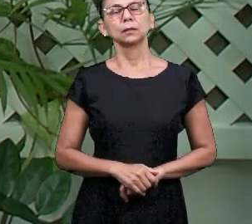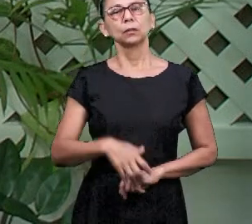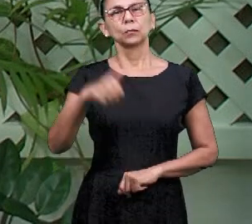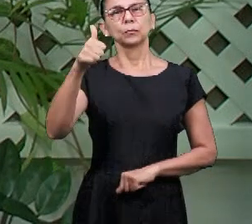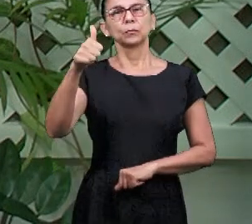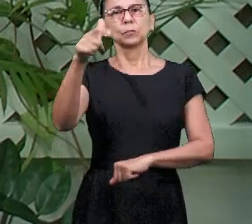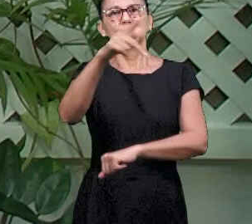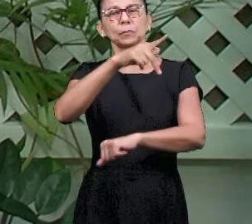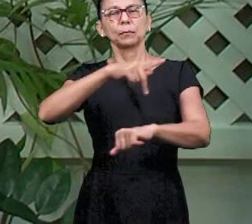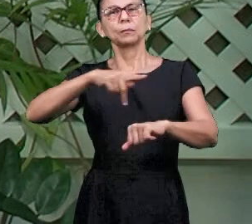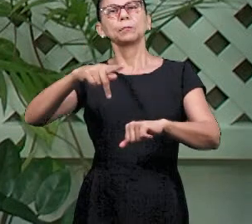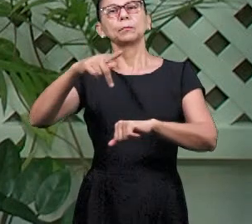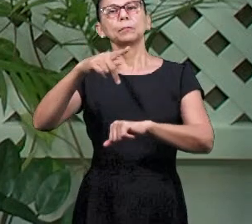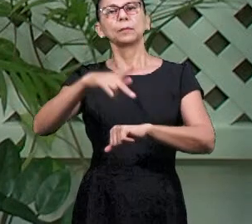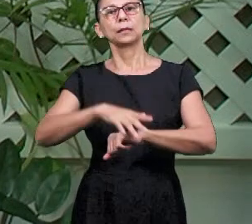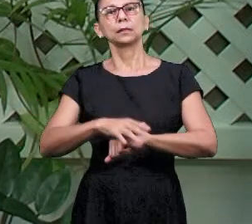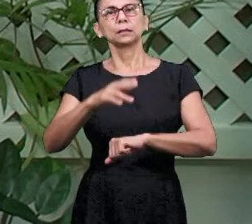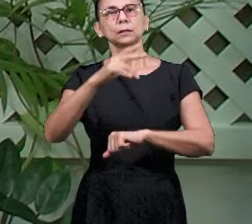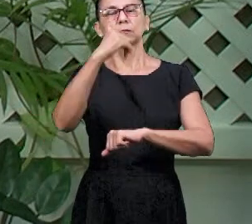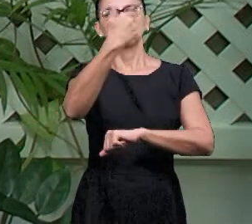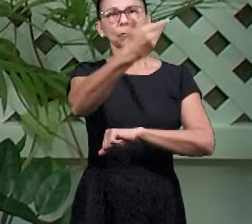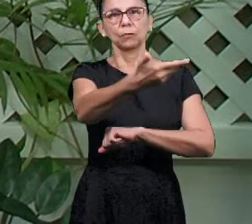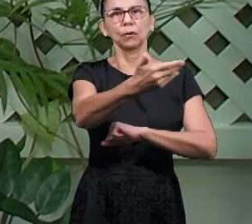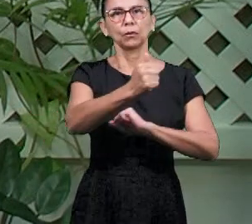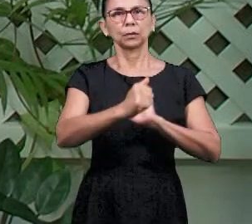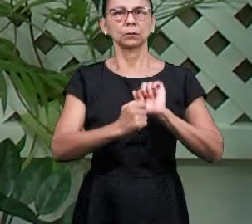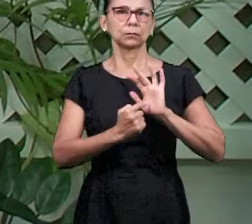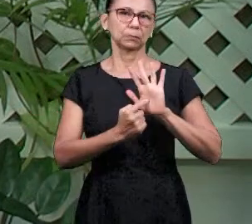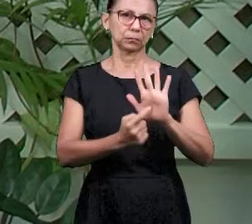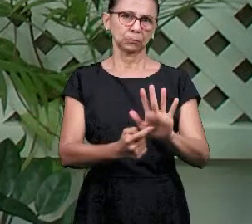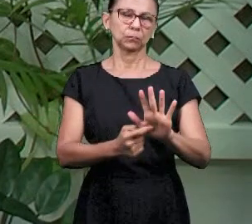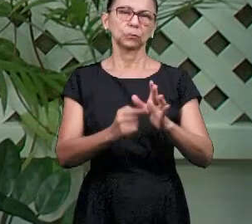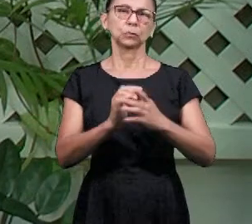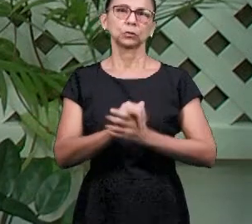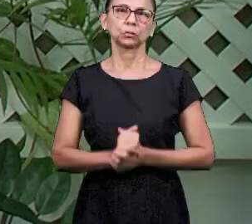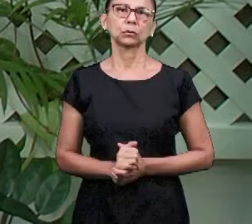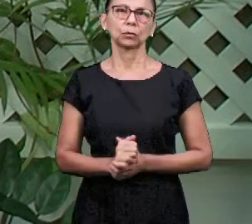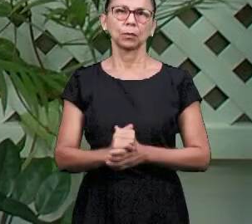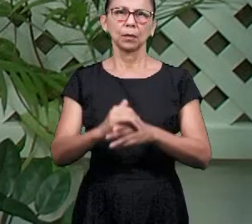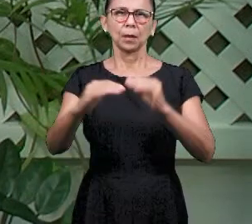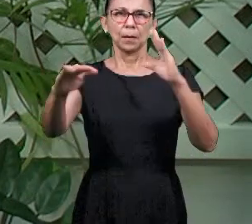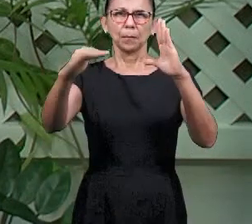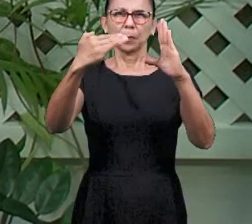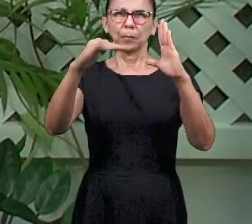nous avons eu, dans ce week-end,